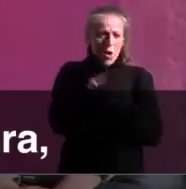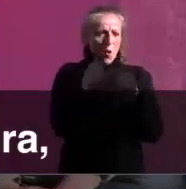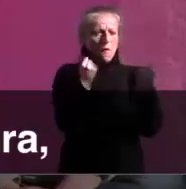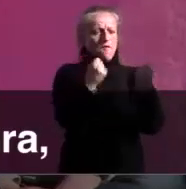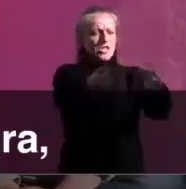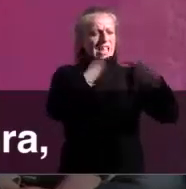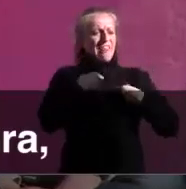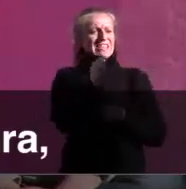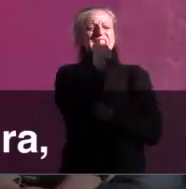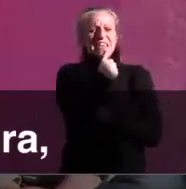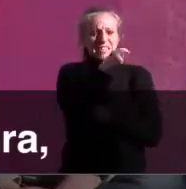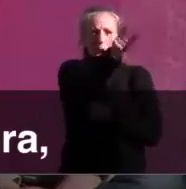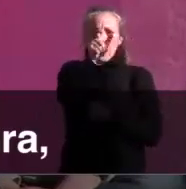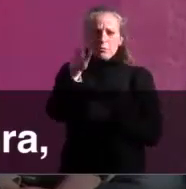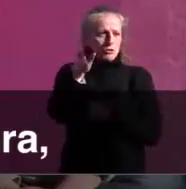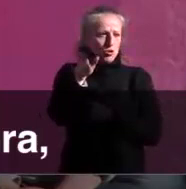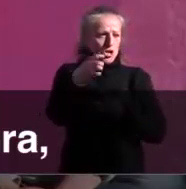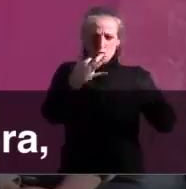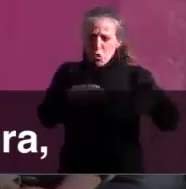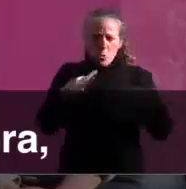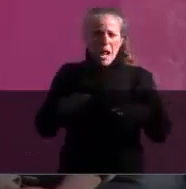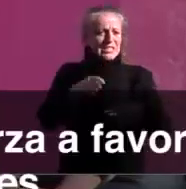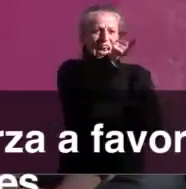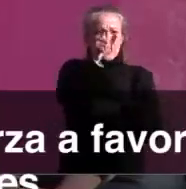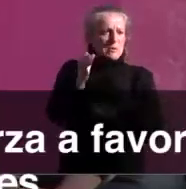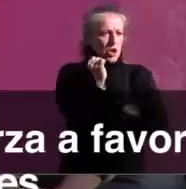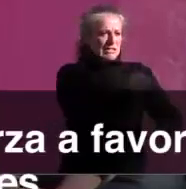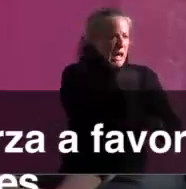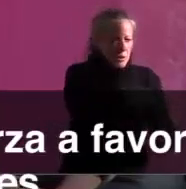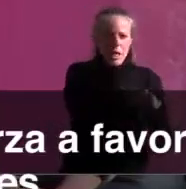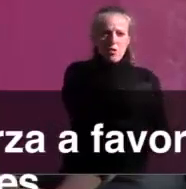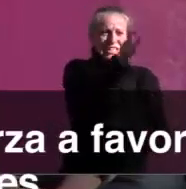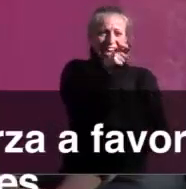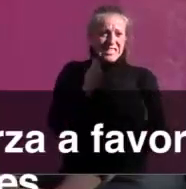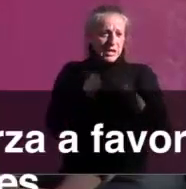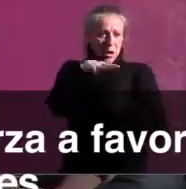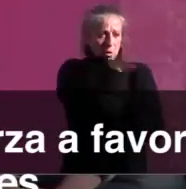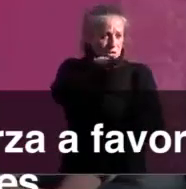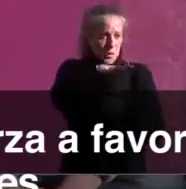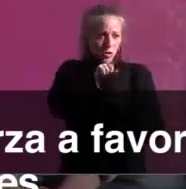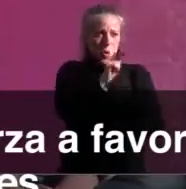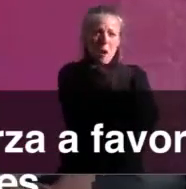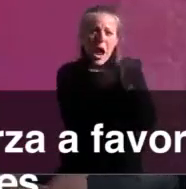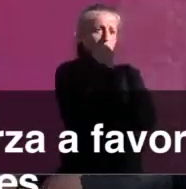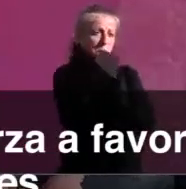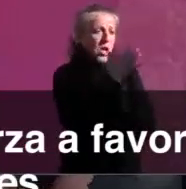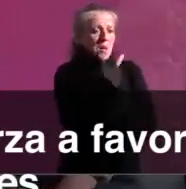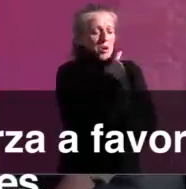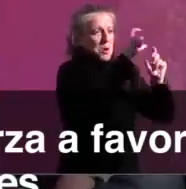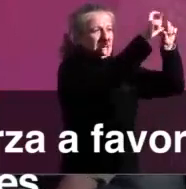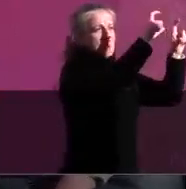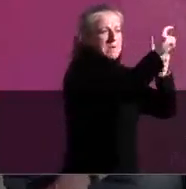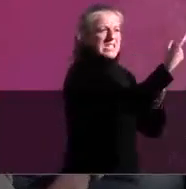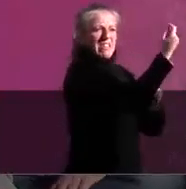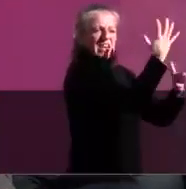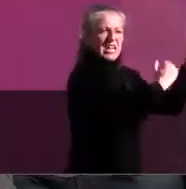comuna, és la gent treballadora, és la gent dels barris. Nosaltres mai hem tingut cap altra força a favor nostre, ni l'IBEX, ni els grans